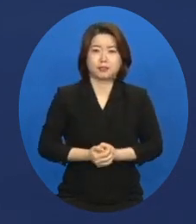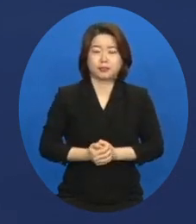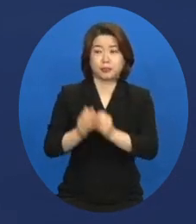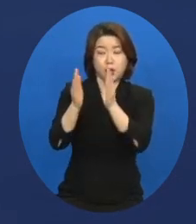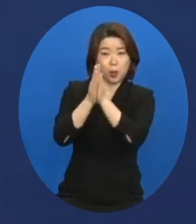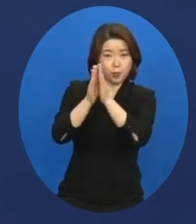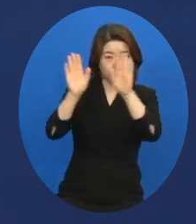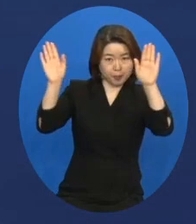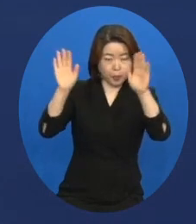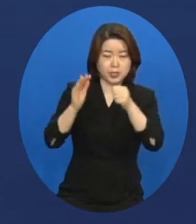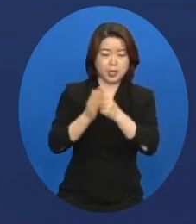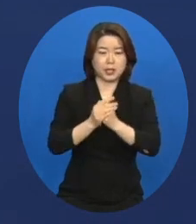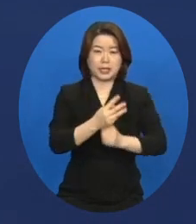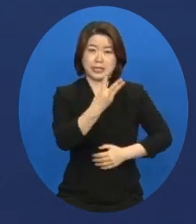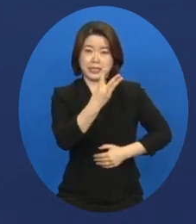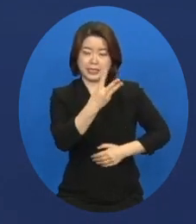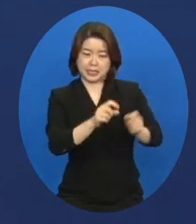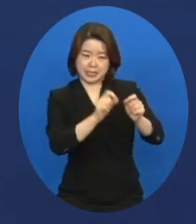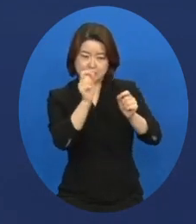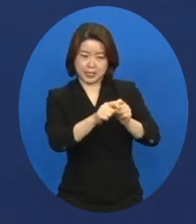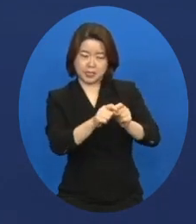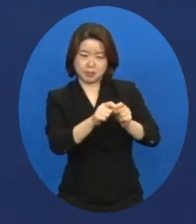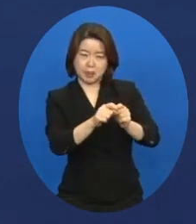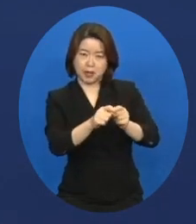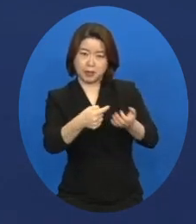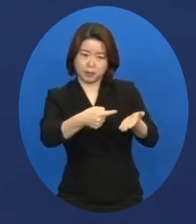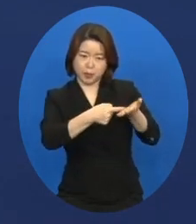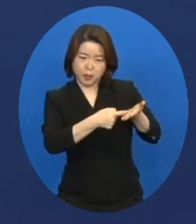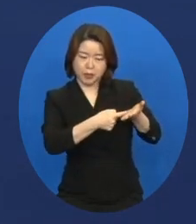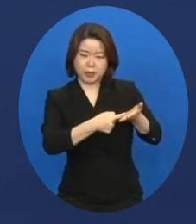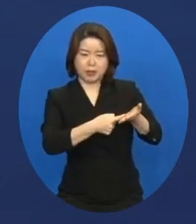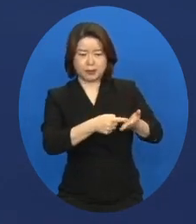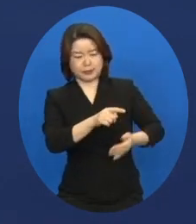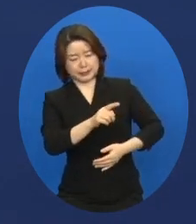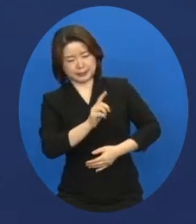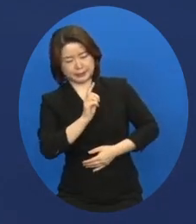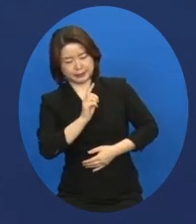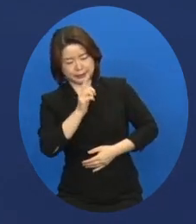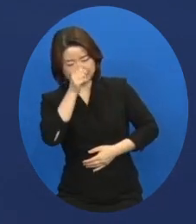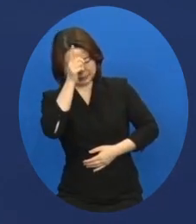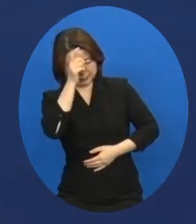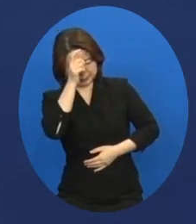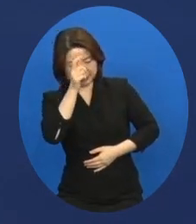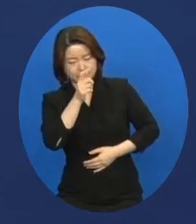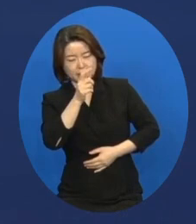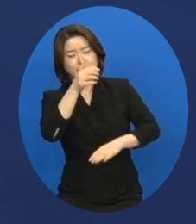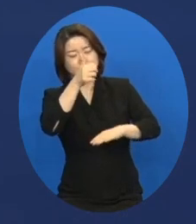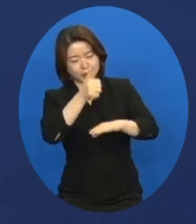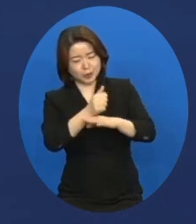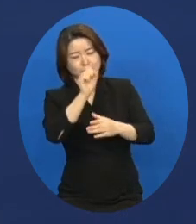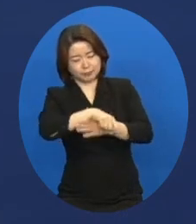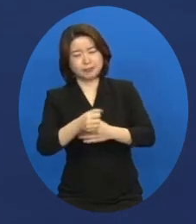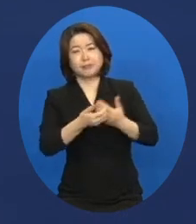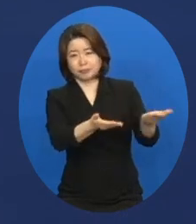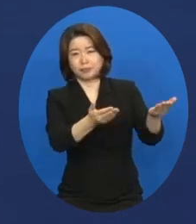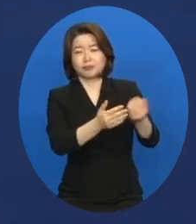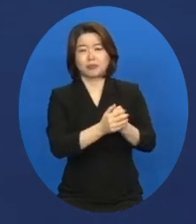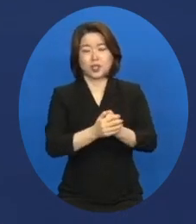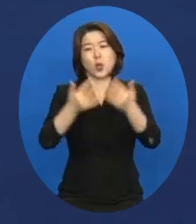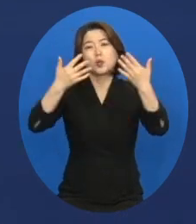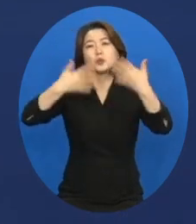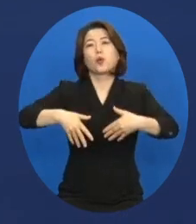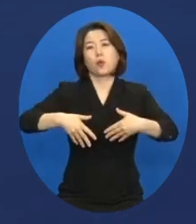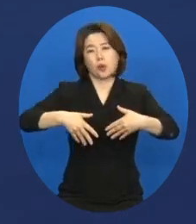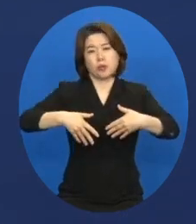모세가 그 세 지파의 요청을 견디다 못해서 결국은 허락을 해주는데 조건부로